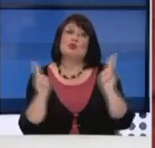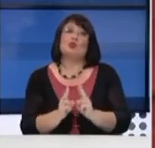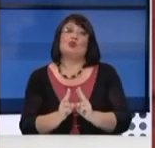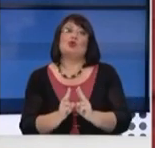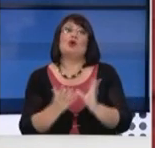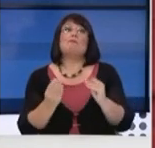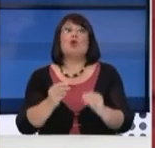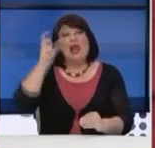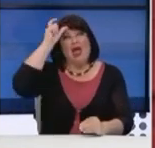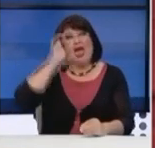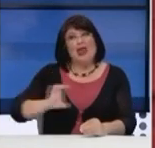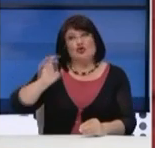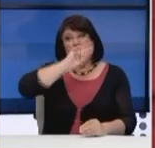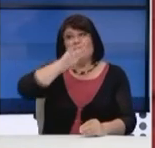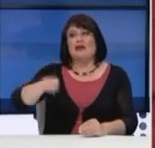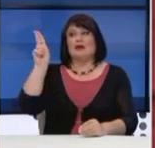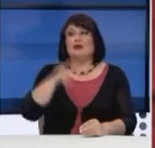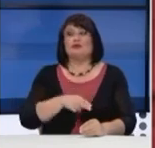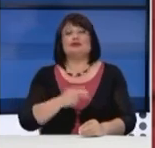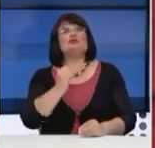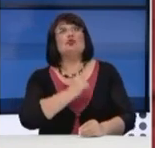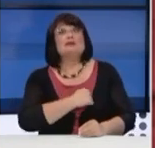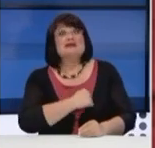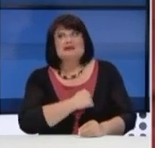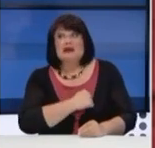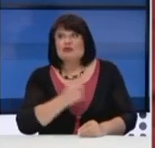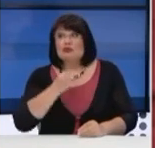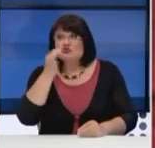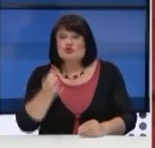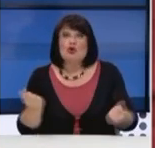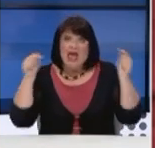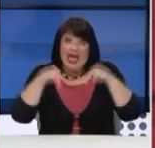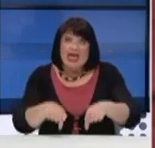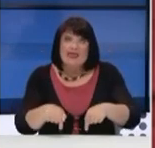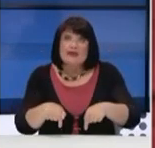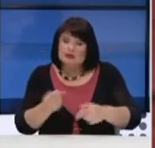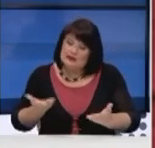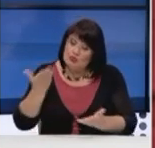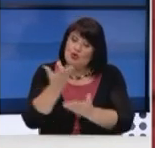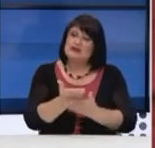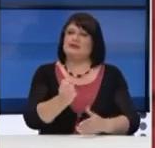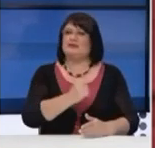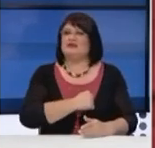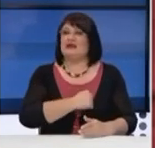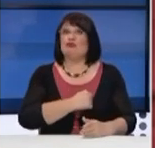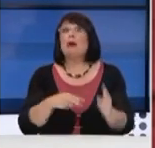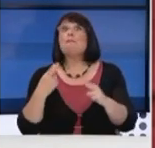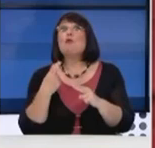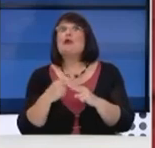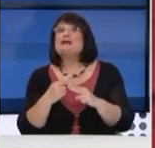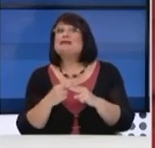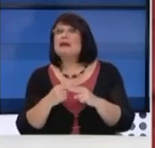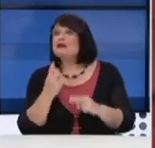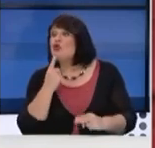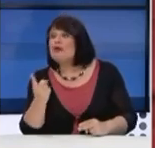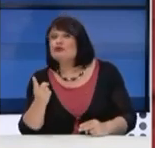πολλά από τα σχέδια του Ερντογάν. Το εννοούμε αυτό. Είμαστε εδώ για να καταθέσουμε την άποψή μας. Έχει πολύ μεγάλη σημασία